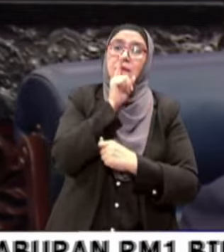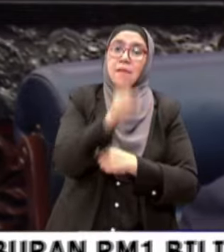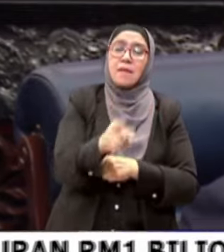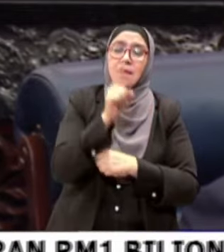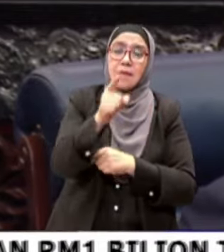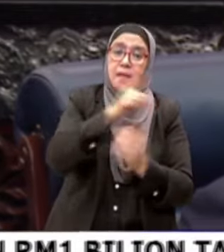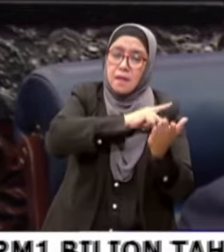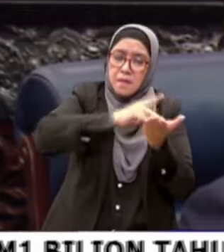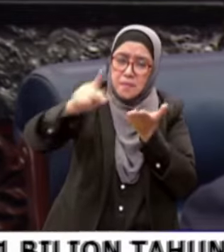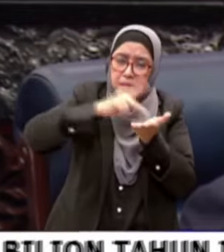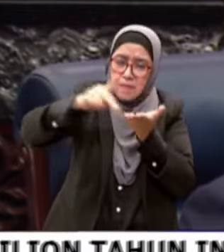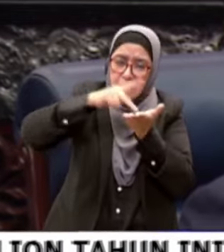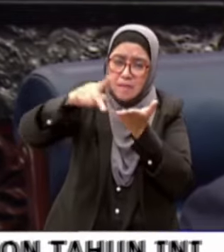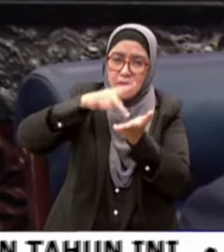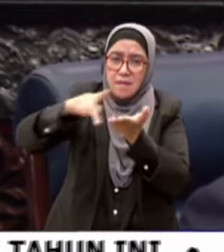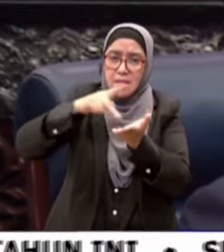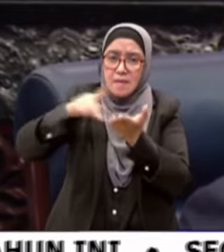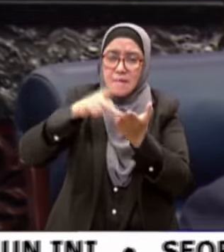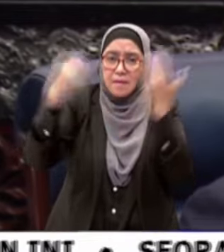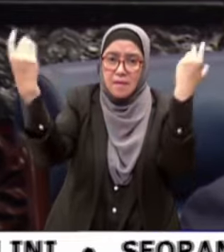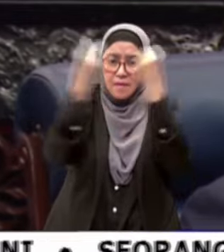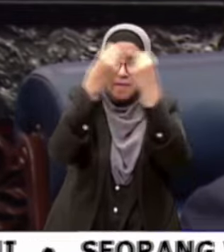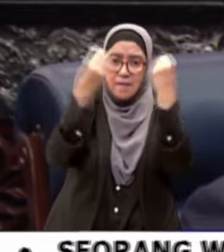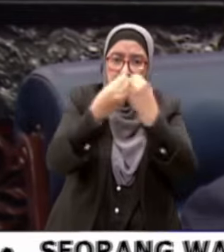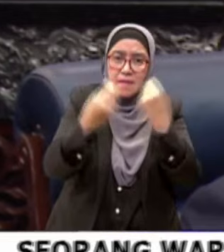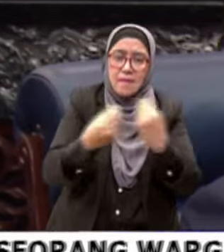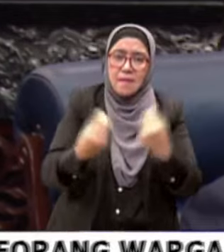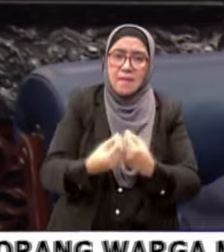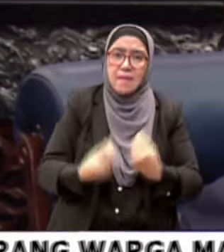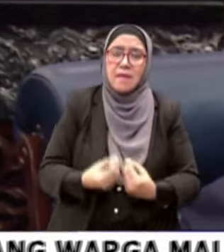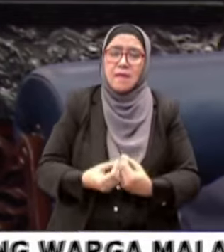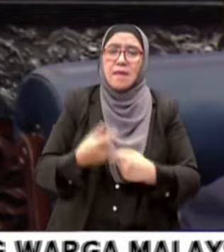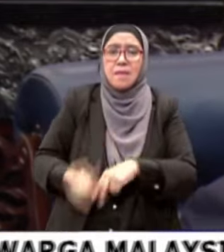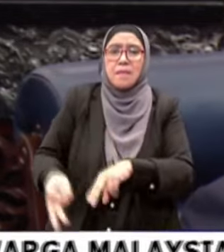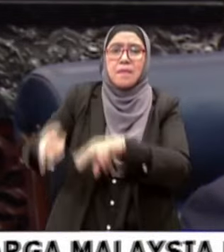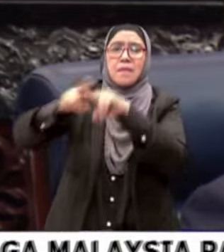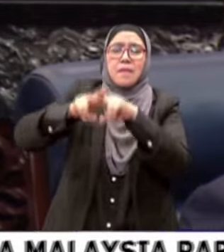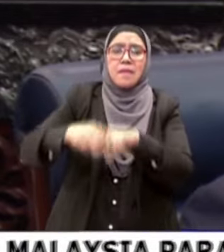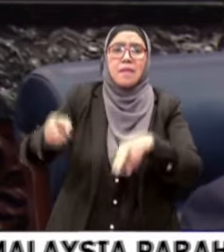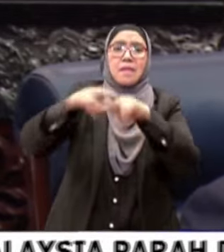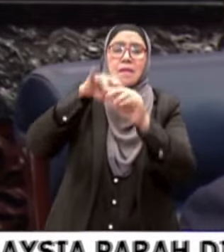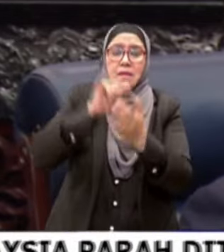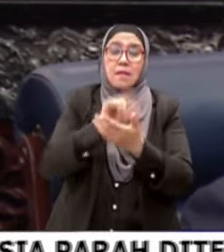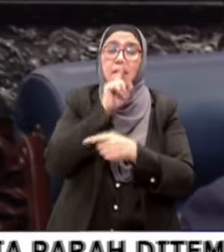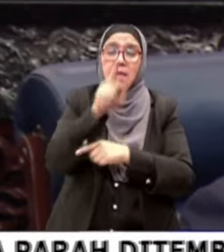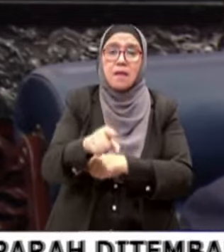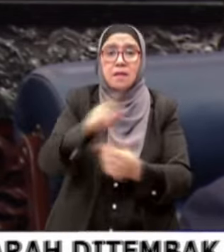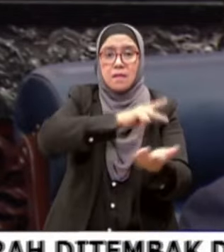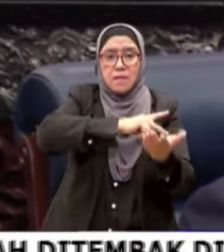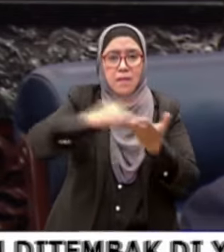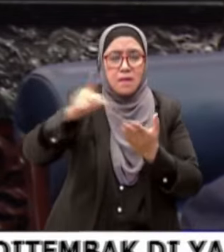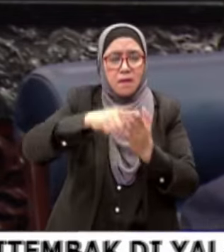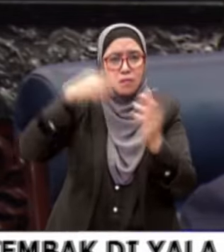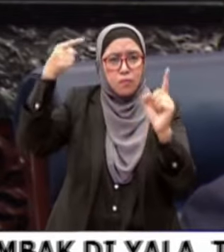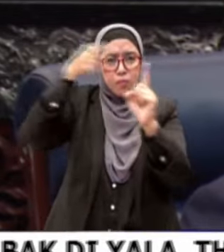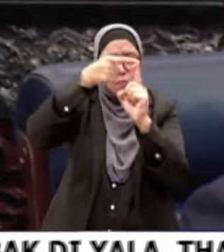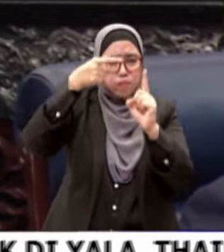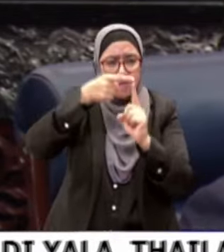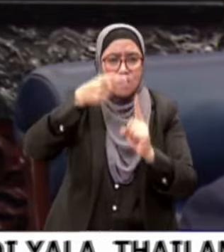perbelanjaan yang bernilai tambah itu adalah pembelanjaan yang bersasar dan